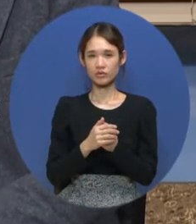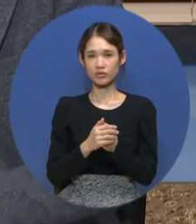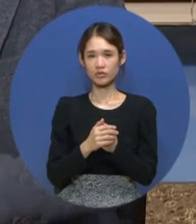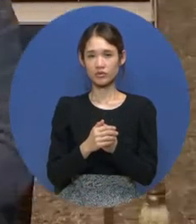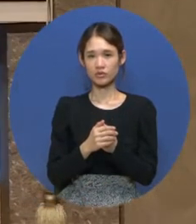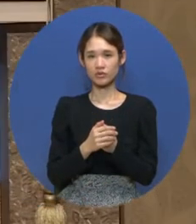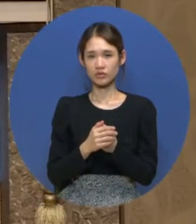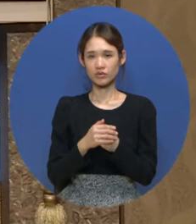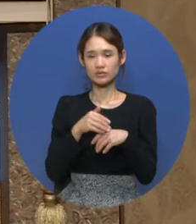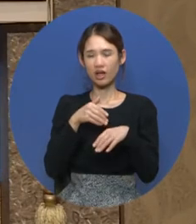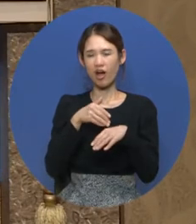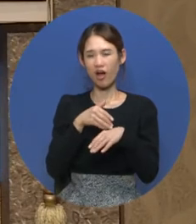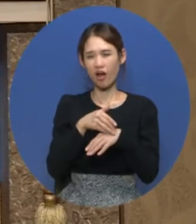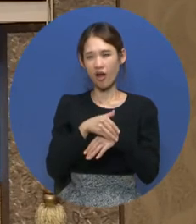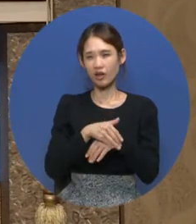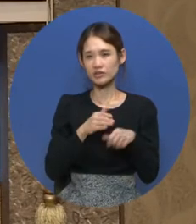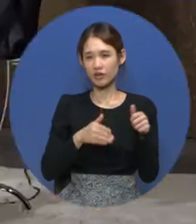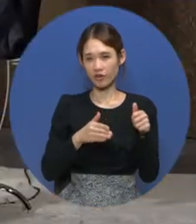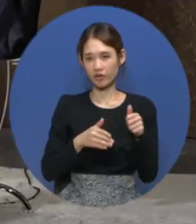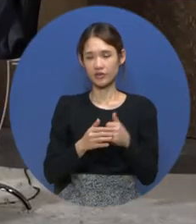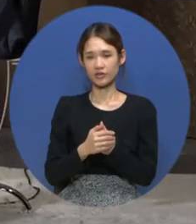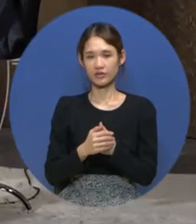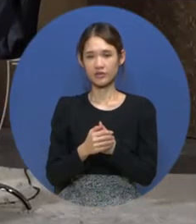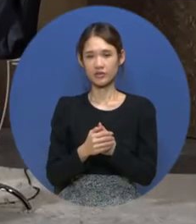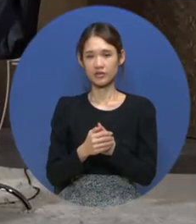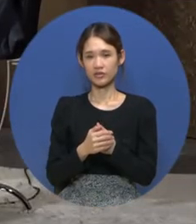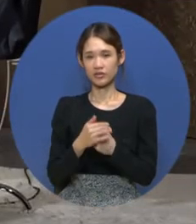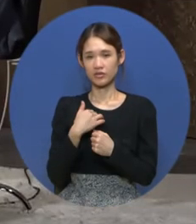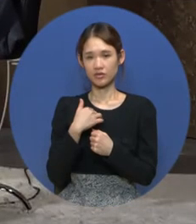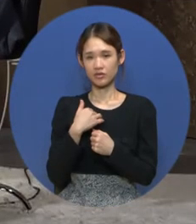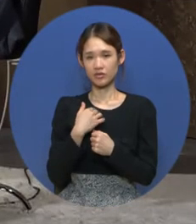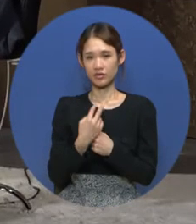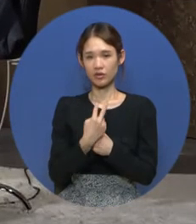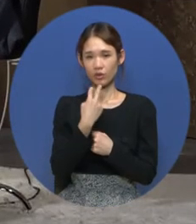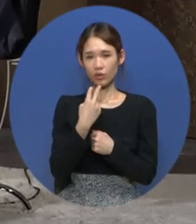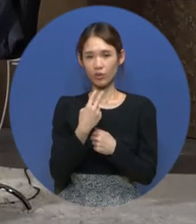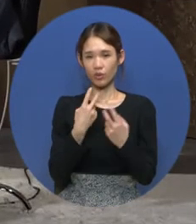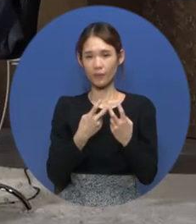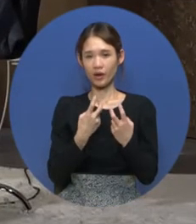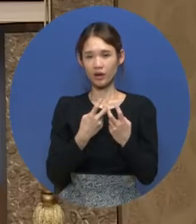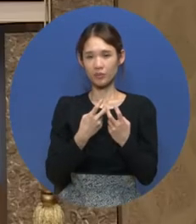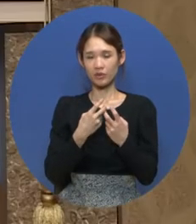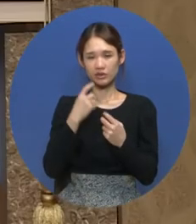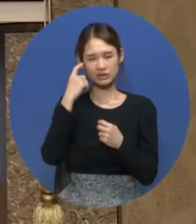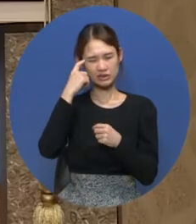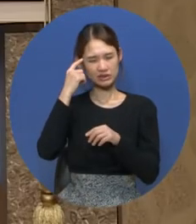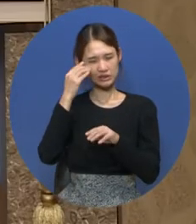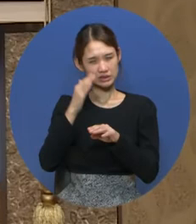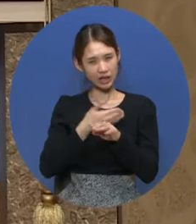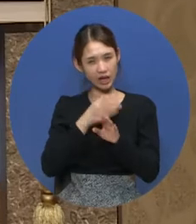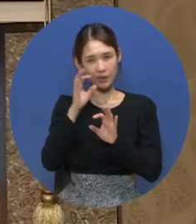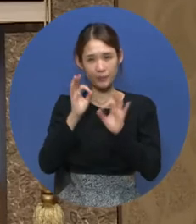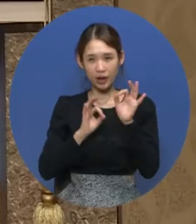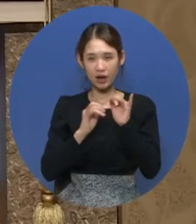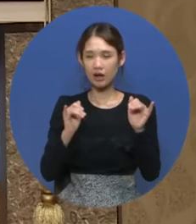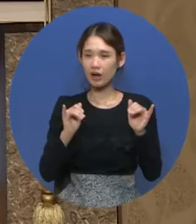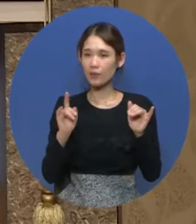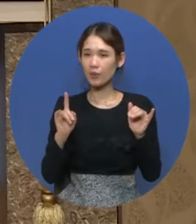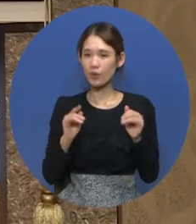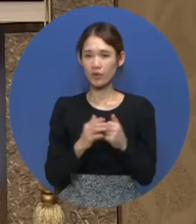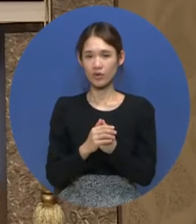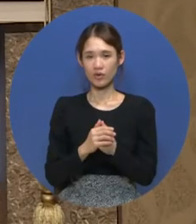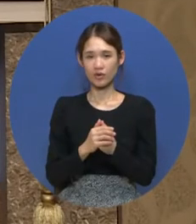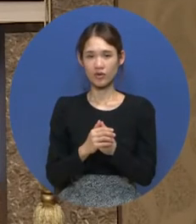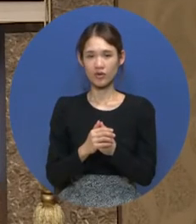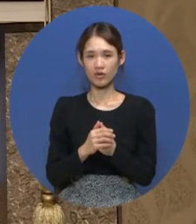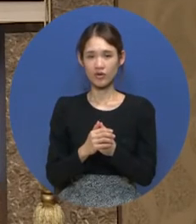아 천천히 하셔도 면 되는데 저희가 이후 뽑을 잘먹어 인식하 시는 분들이 저희가